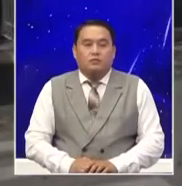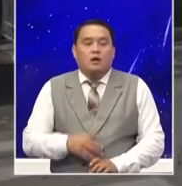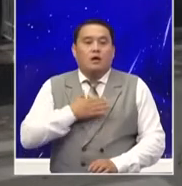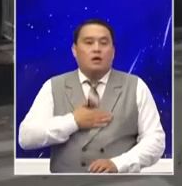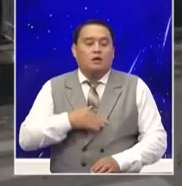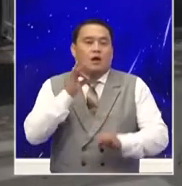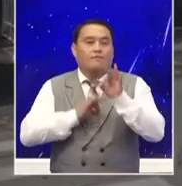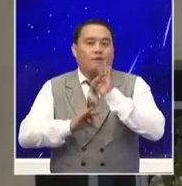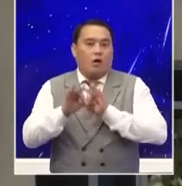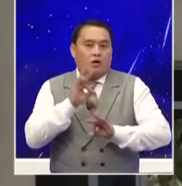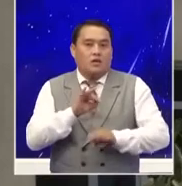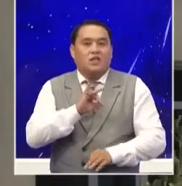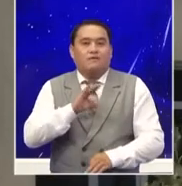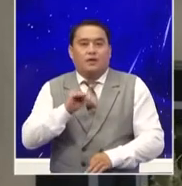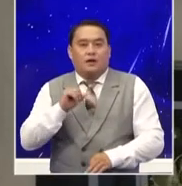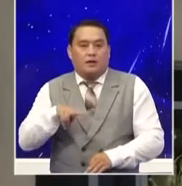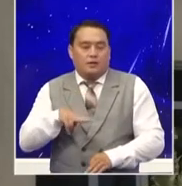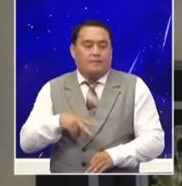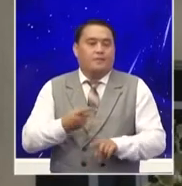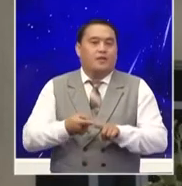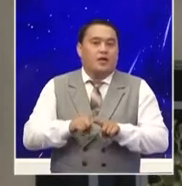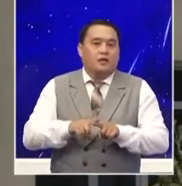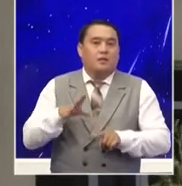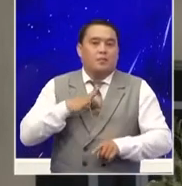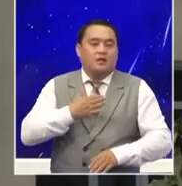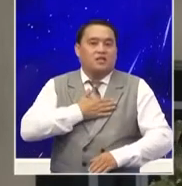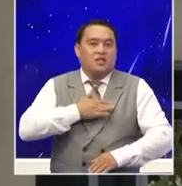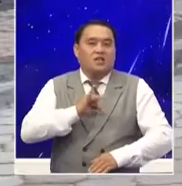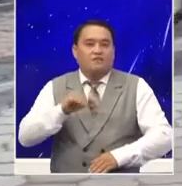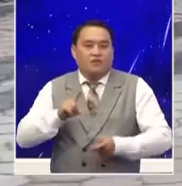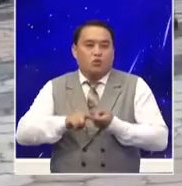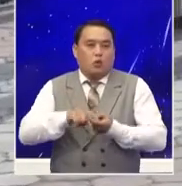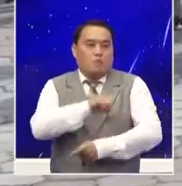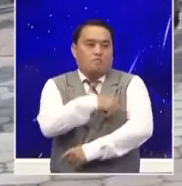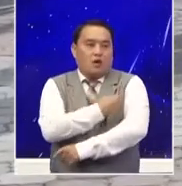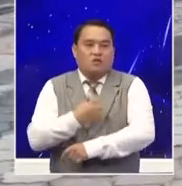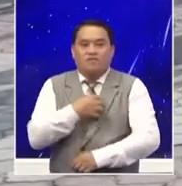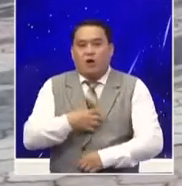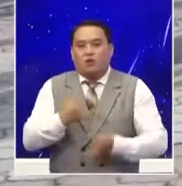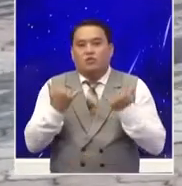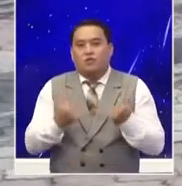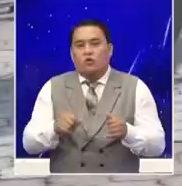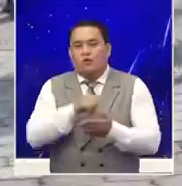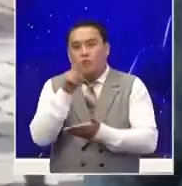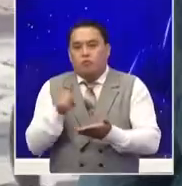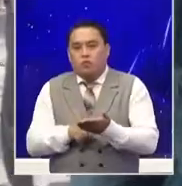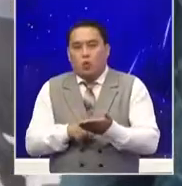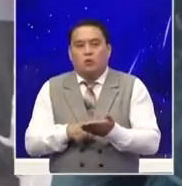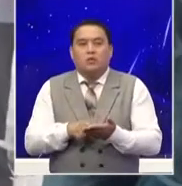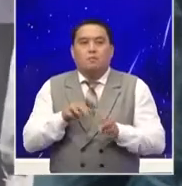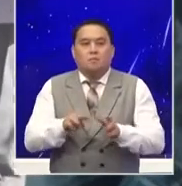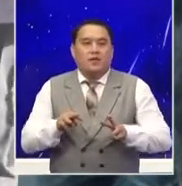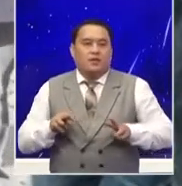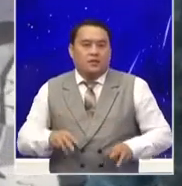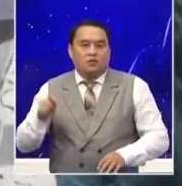лекарственных средств, аппаратов ИВЛ, кислородных концентраторов и наличие мест в инфекционных больницах. Все эти актуальные на сегодня вопросы были подняты вице-министром в